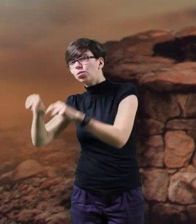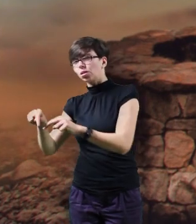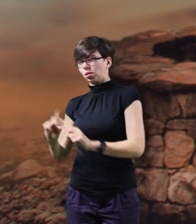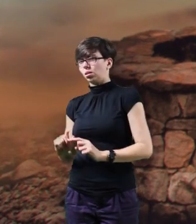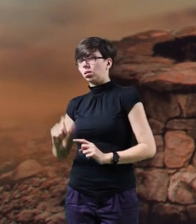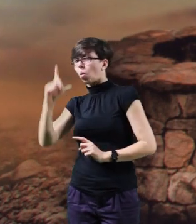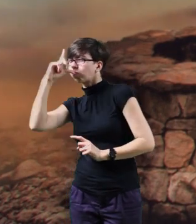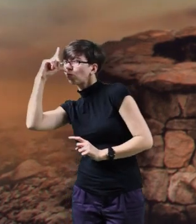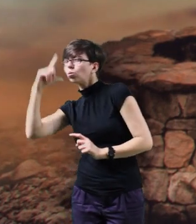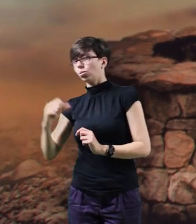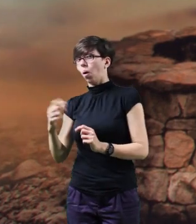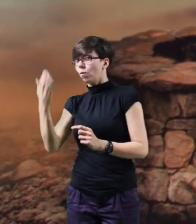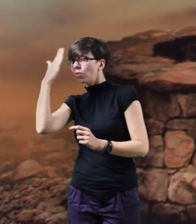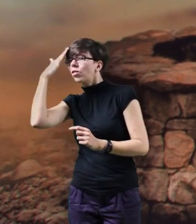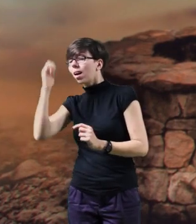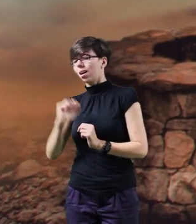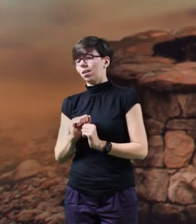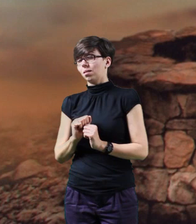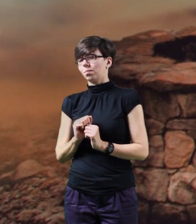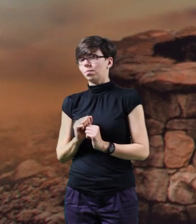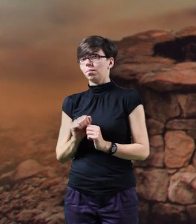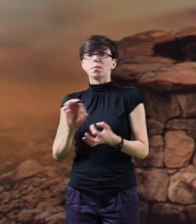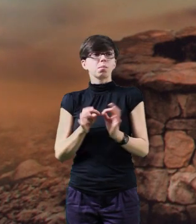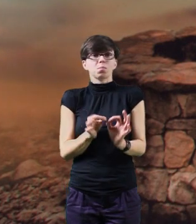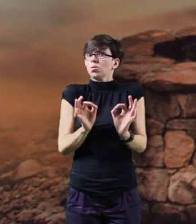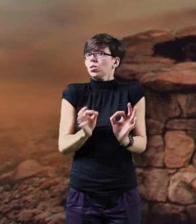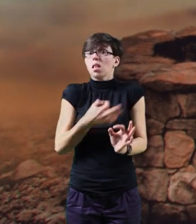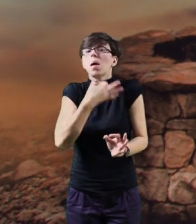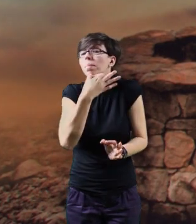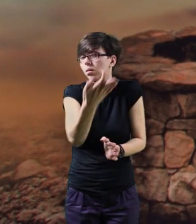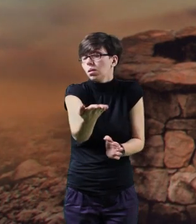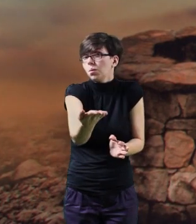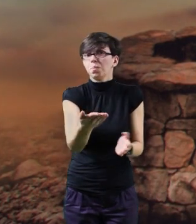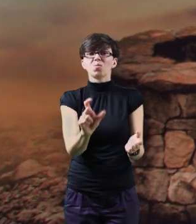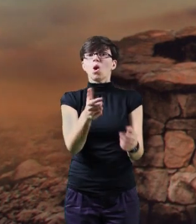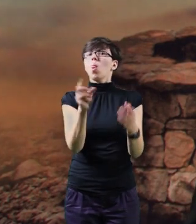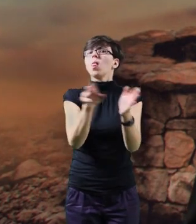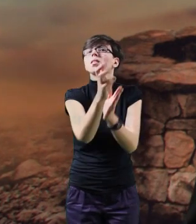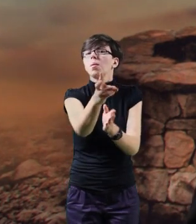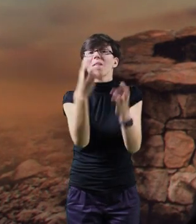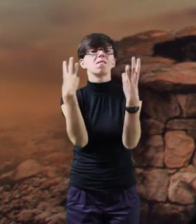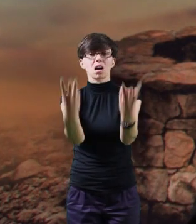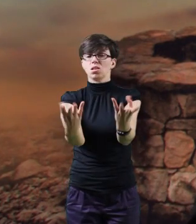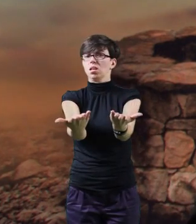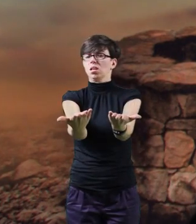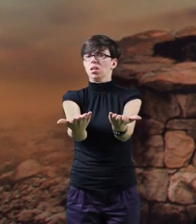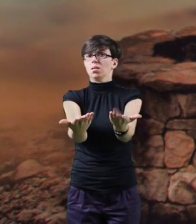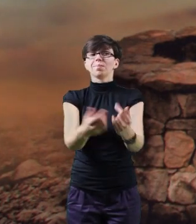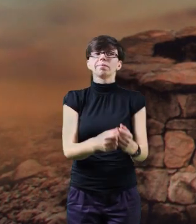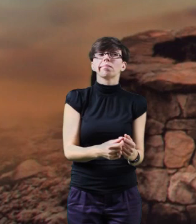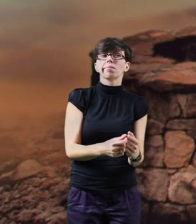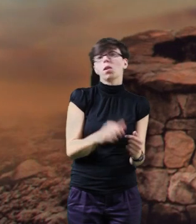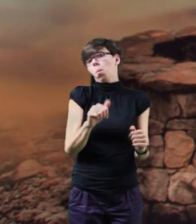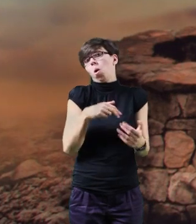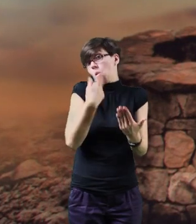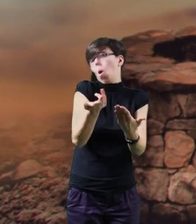spodziewa Piaski Sychar źródło A gdybym cię dzisiaj zapytał co